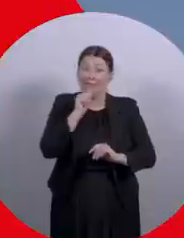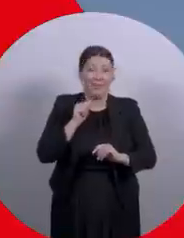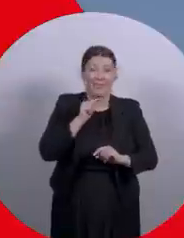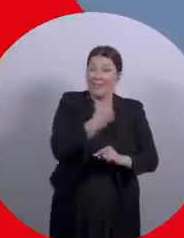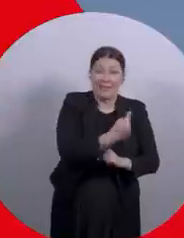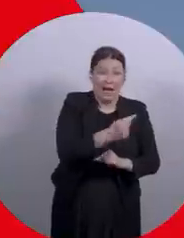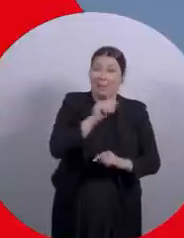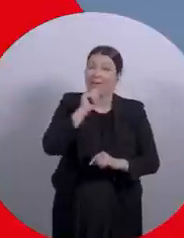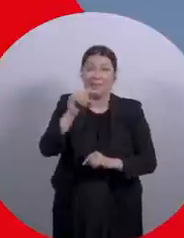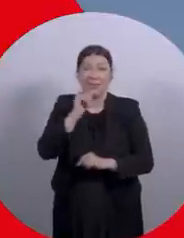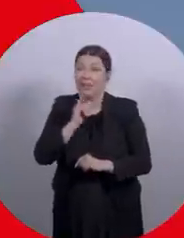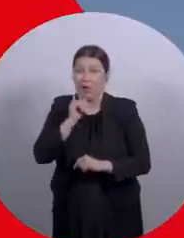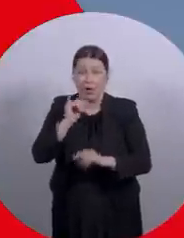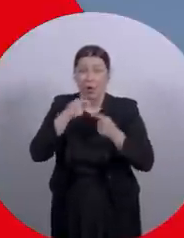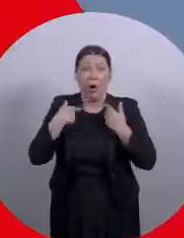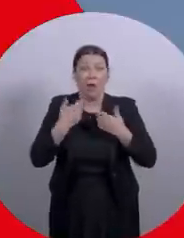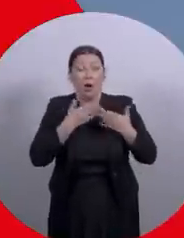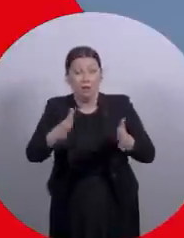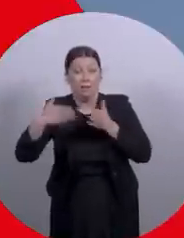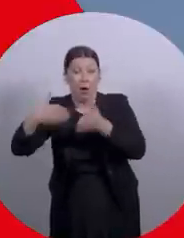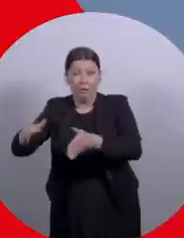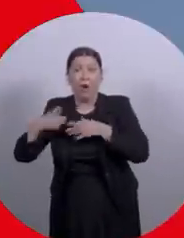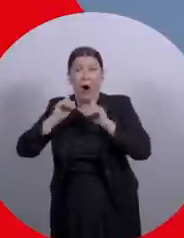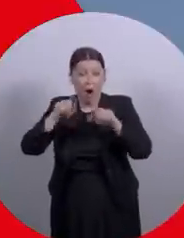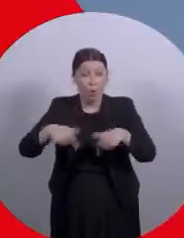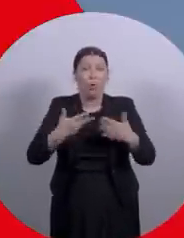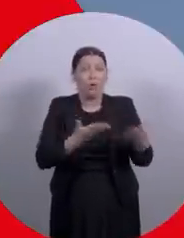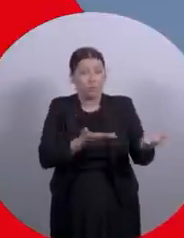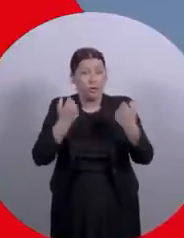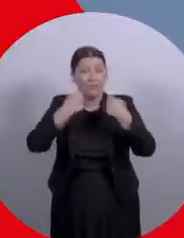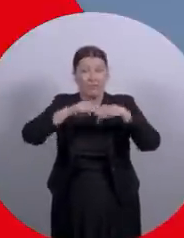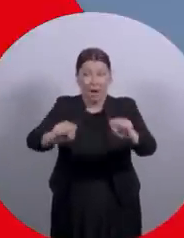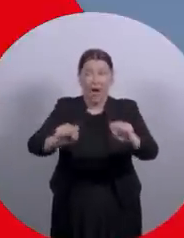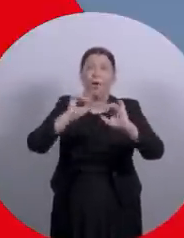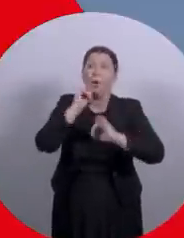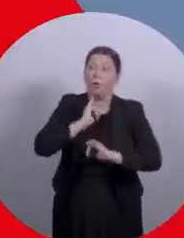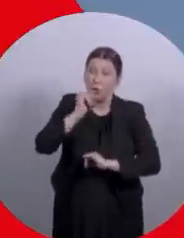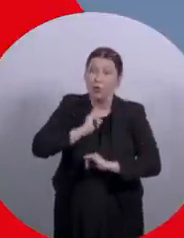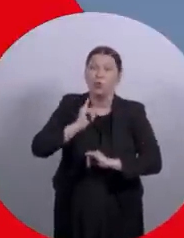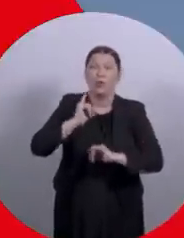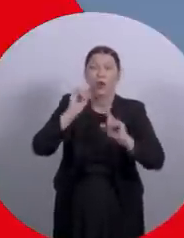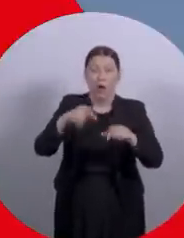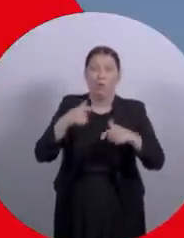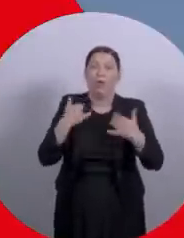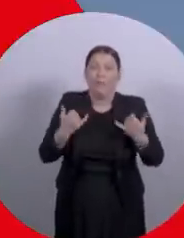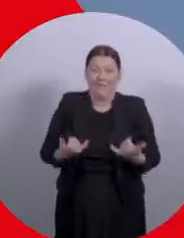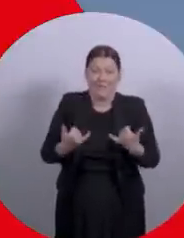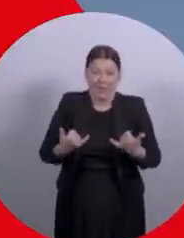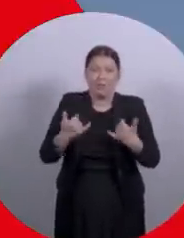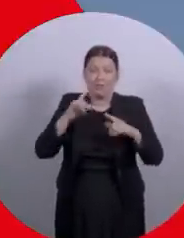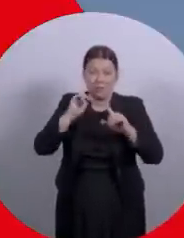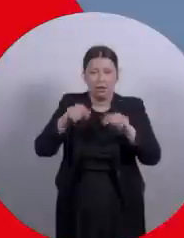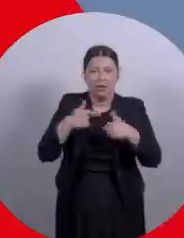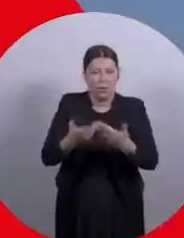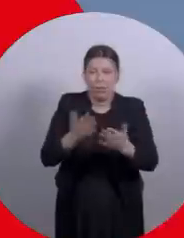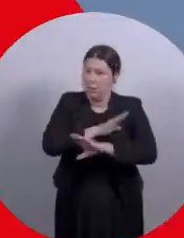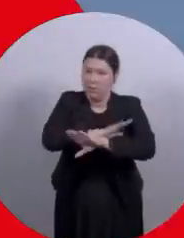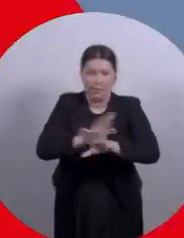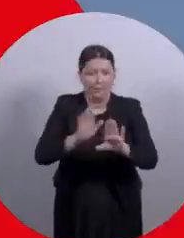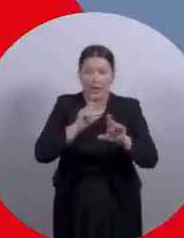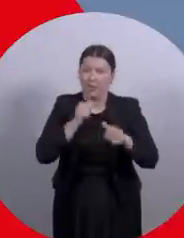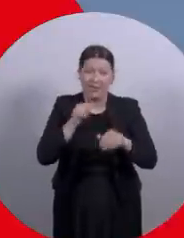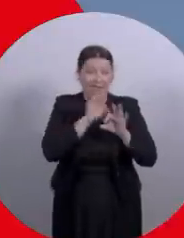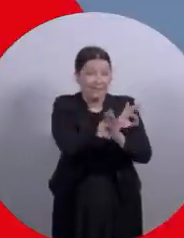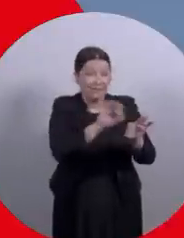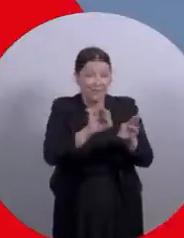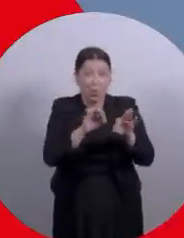die Grünen die Tür geöffnet und jetzt sind wir nicht mehr an der Reihe wir öffnen Ihnen jetzt nicht mehr die